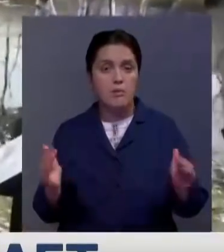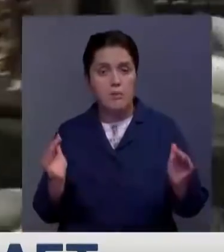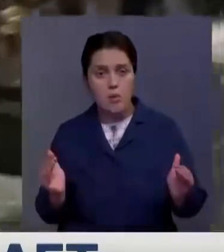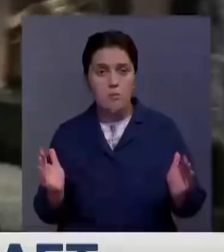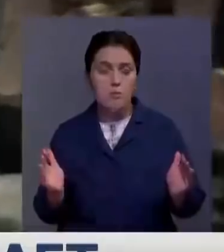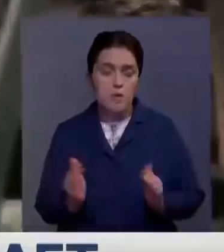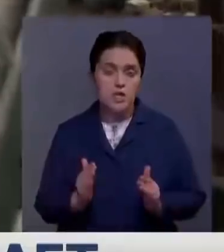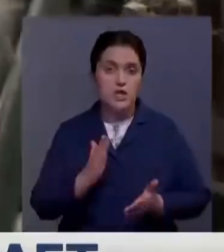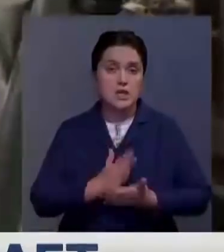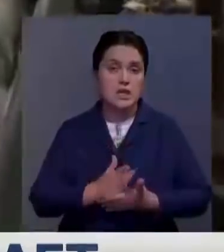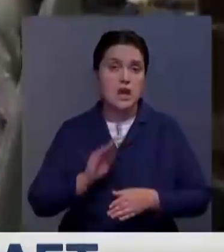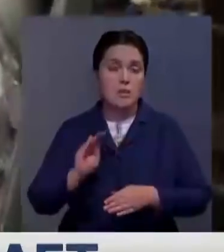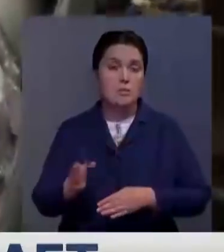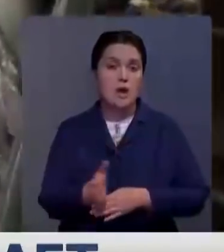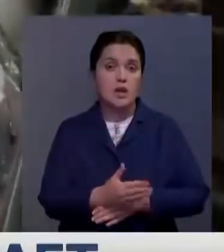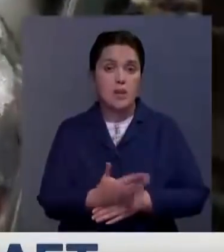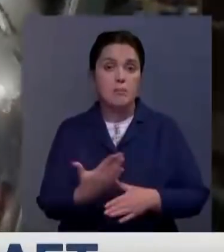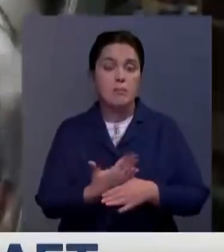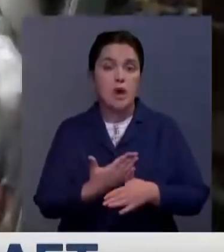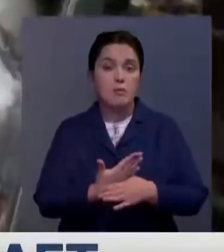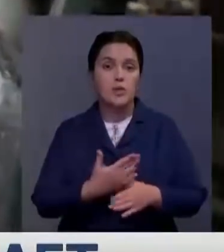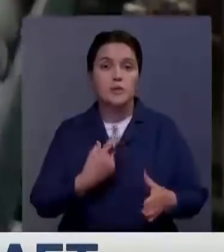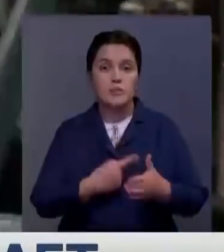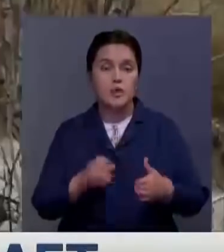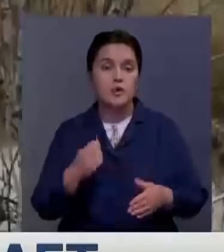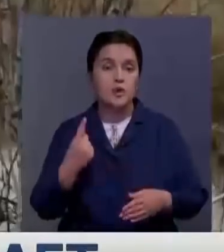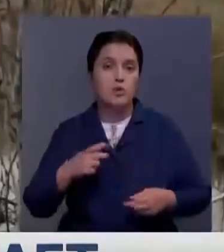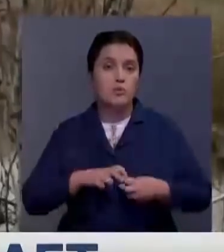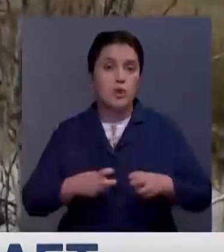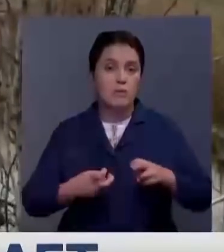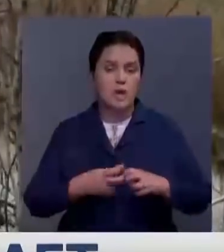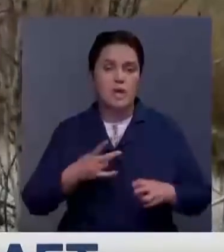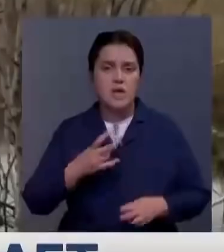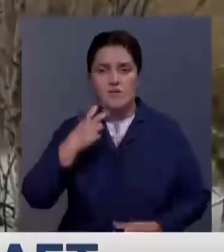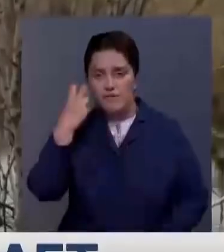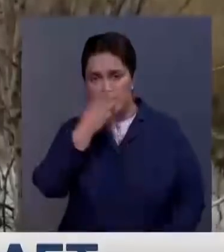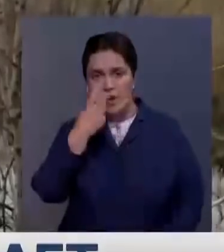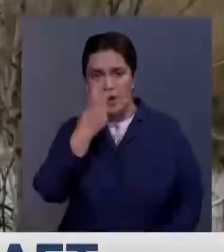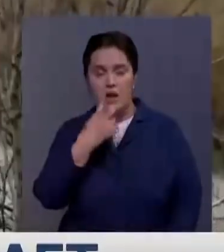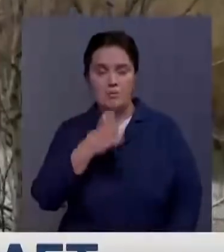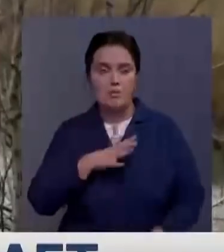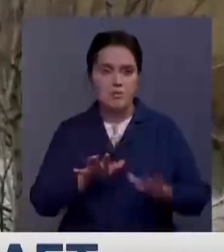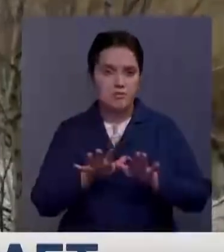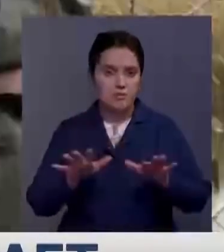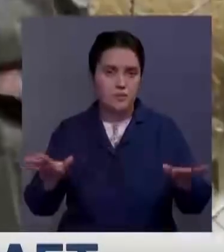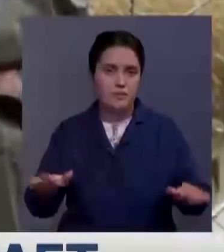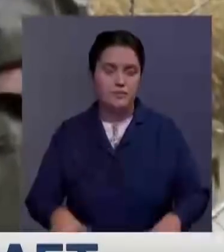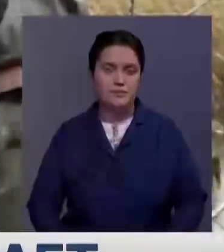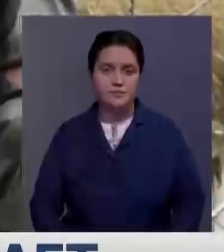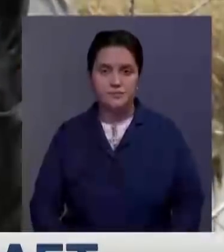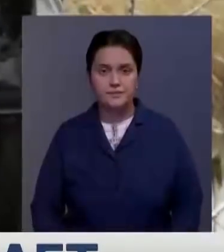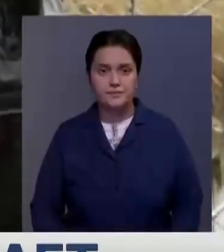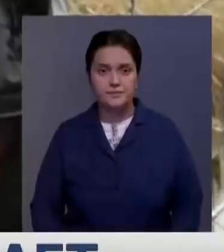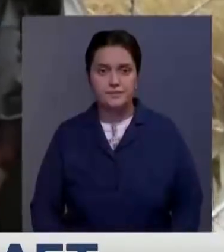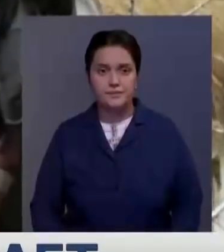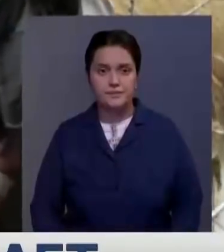мельче. Зарыбление озера помогло избавиться и еще от одной проблемы – неприятного запаха, источающего водоемом. Рыба,